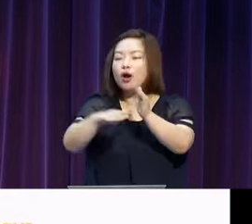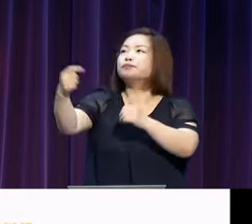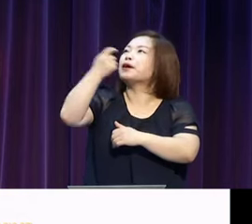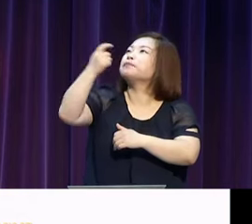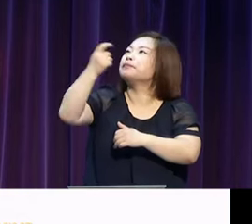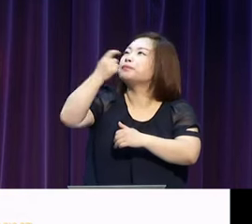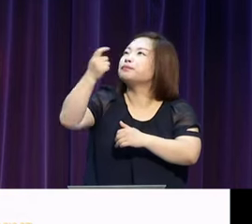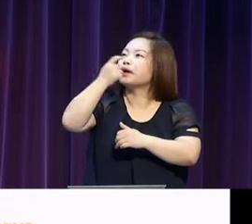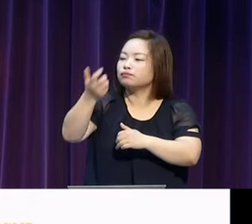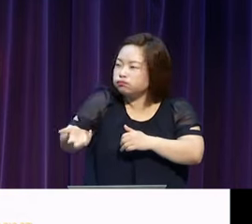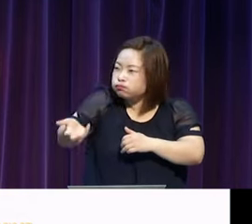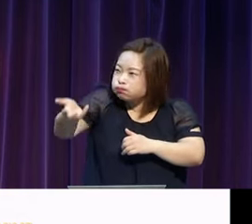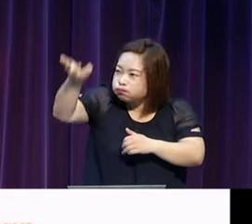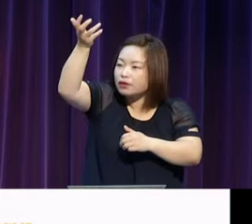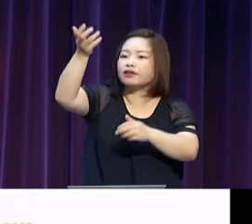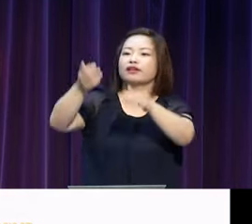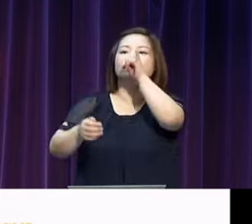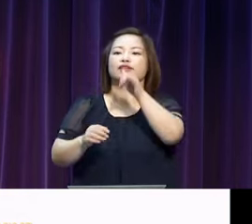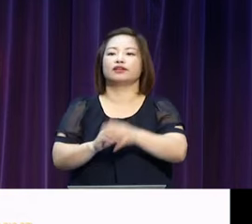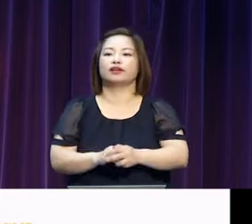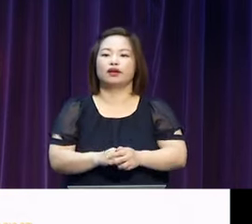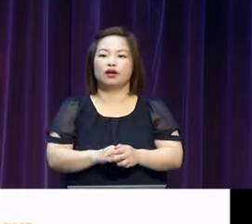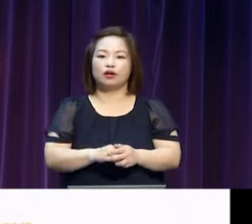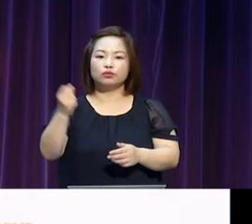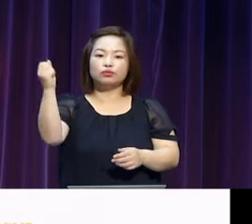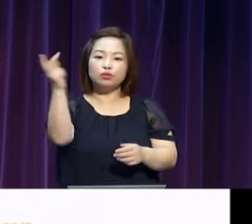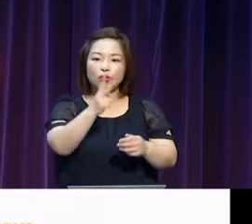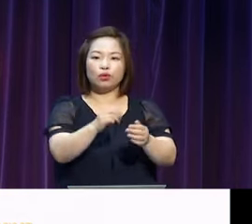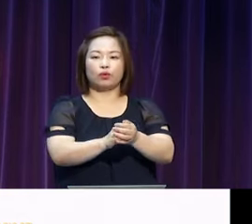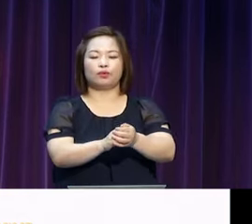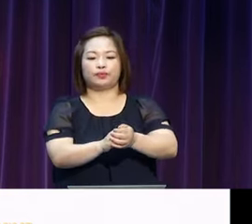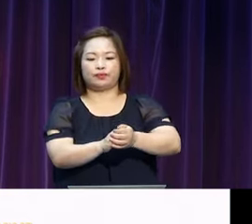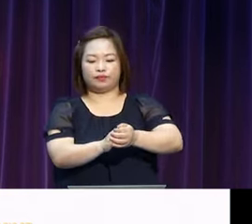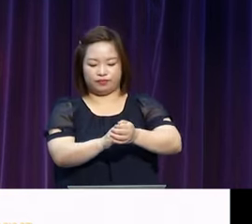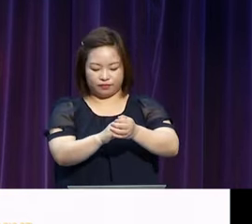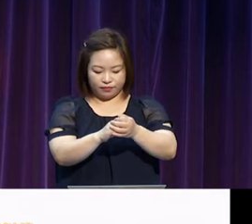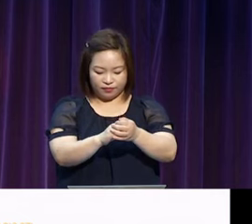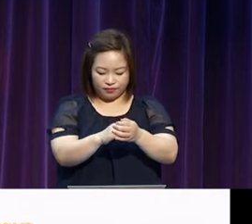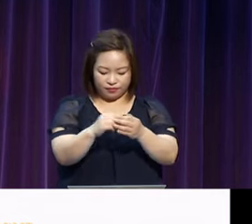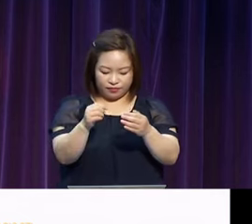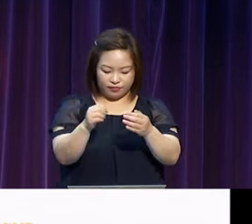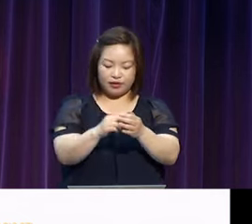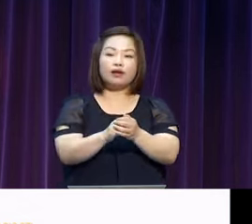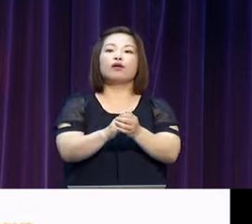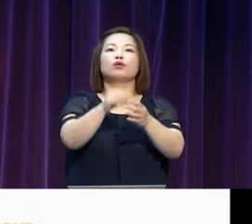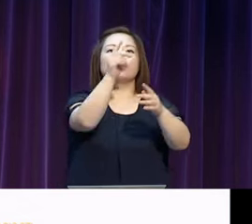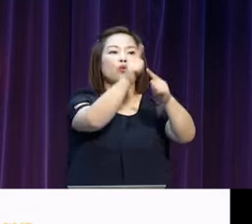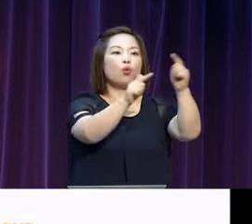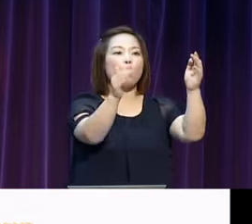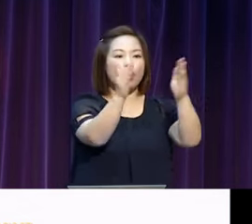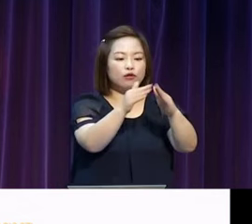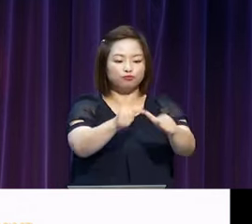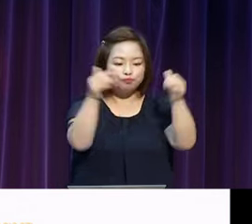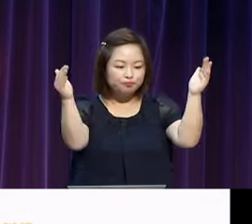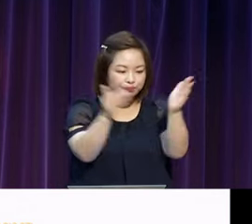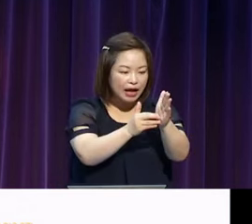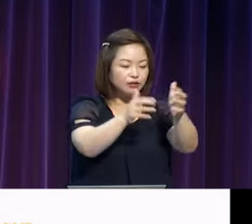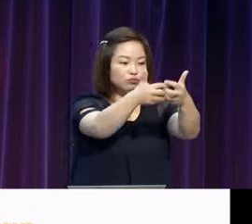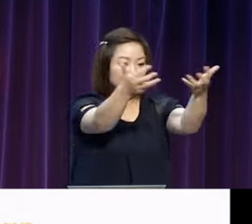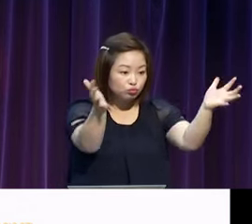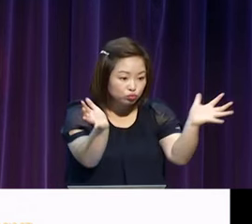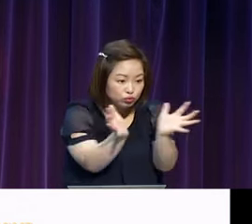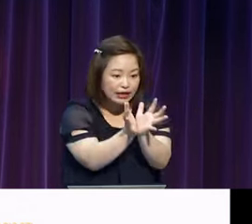가지는 교회는 하나님께서 정하신 기준이에요. 이건 안 바뀌어요. 사람이 만든 게